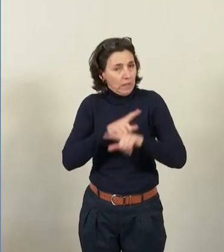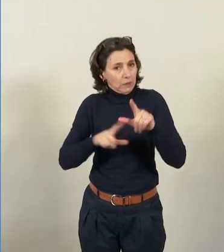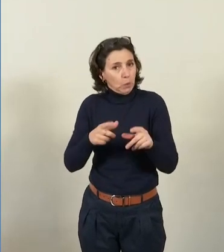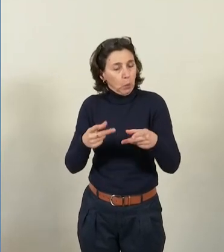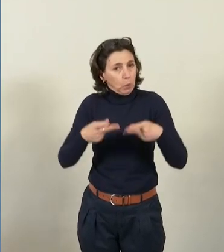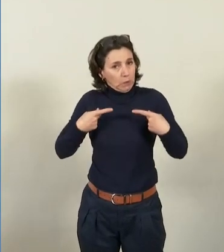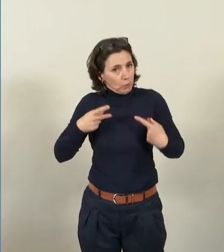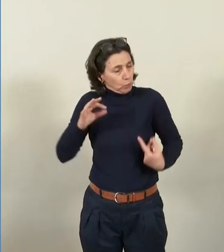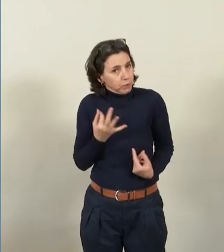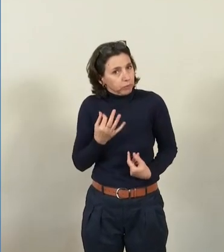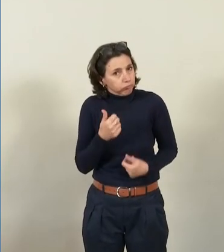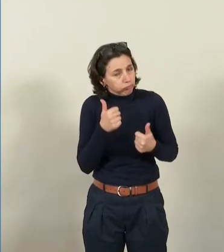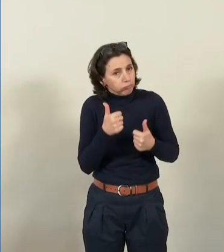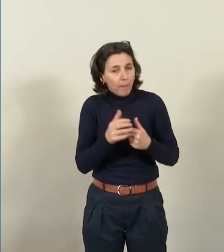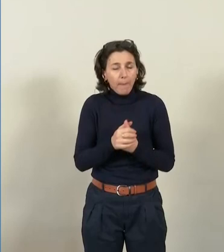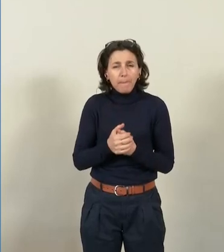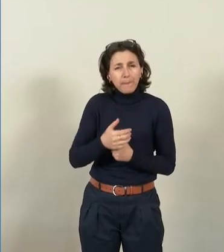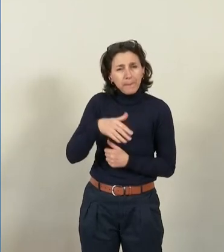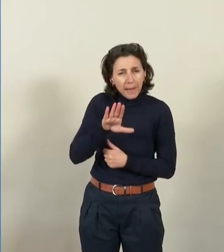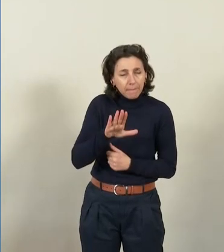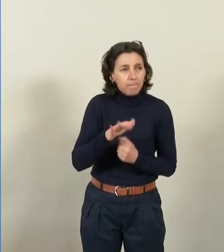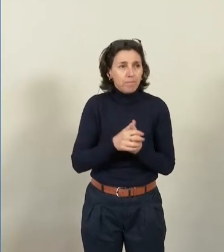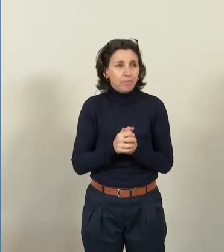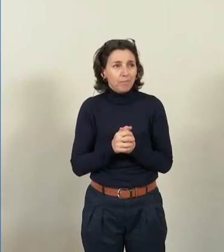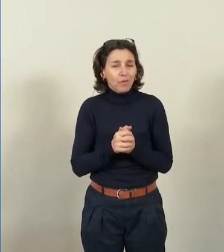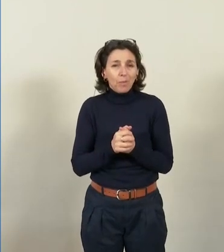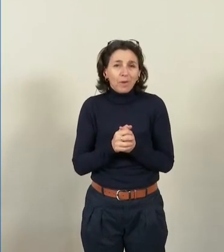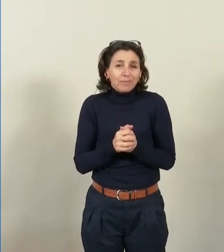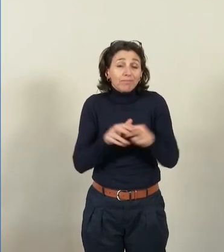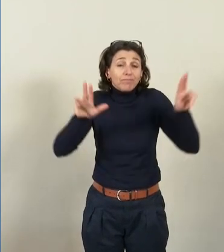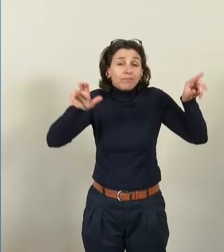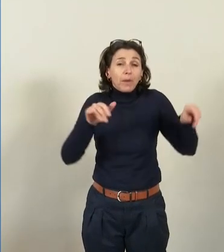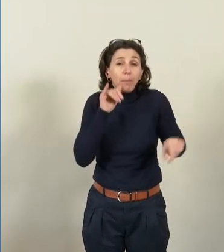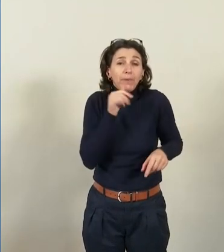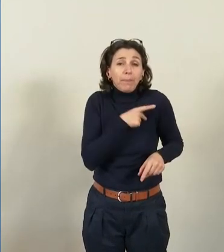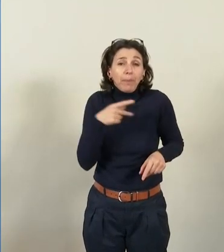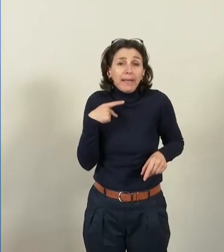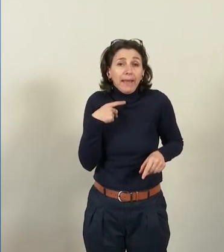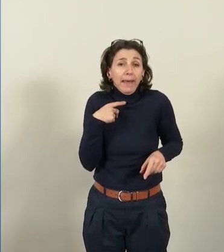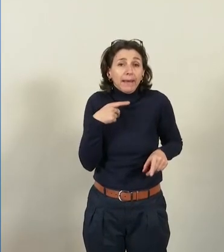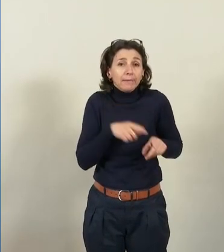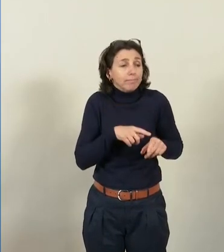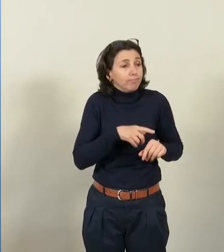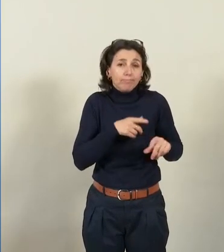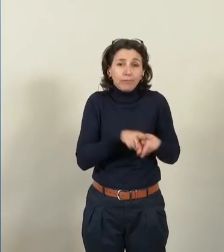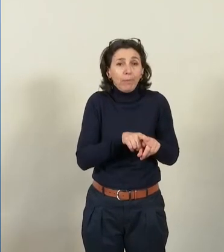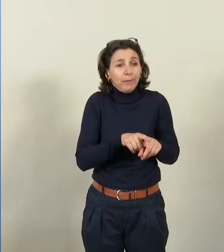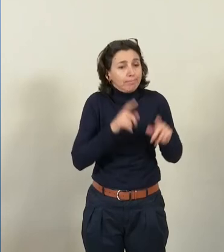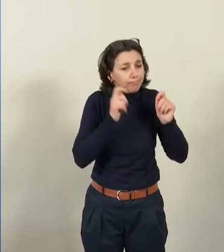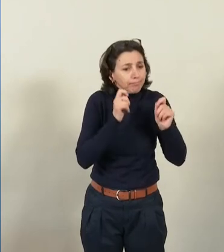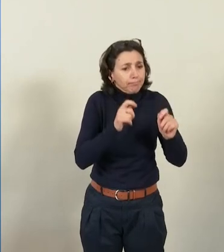j'aimerais savoir c'est est-ce que le fait de taper sur les petits propriétaires pour récupérer du logement de cette manière- làà c'est en